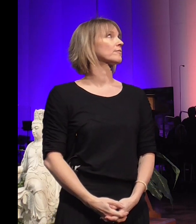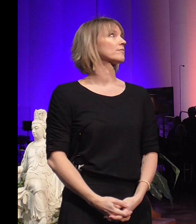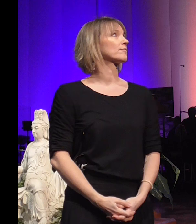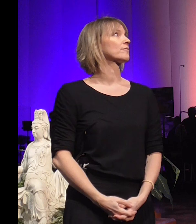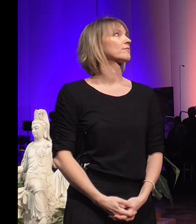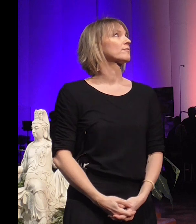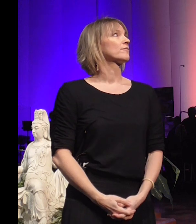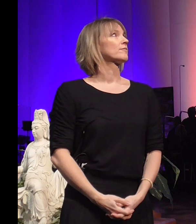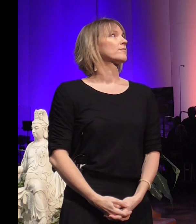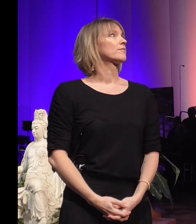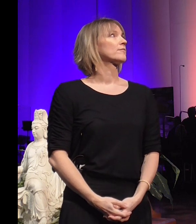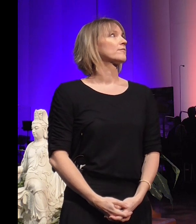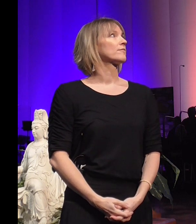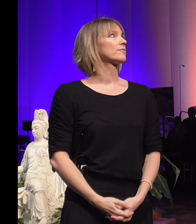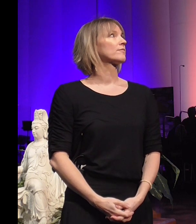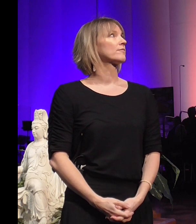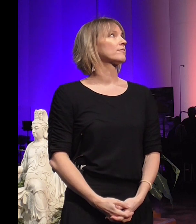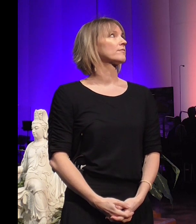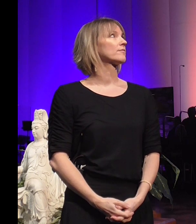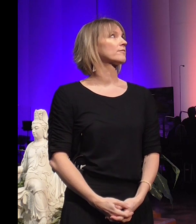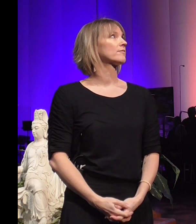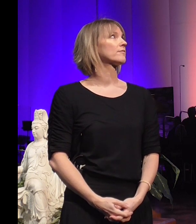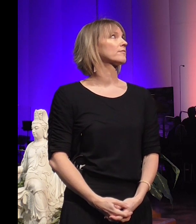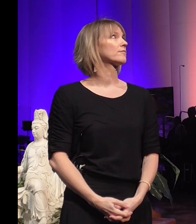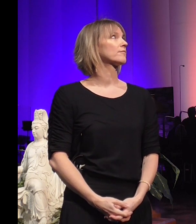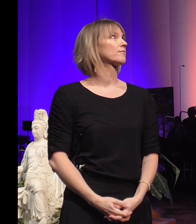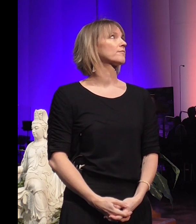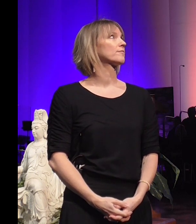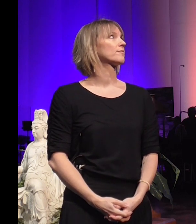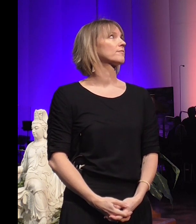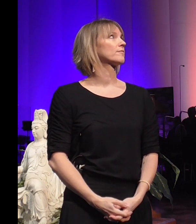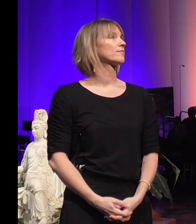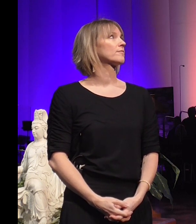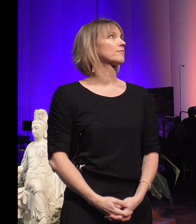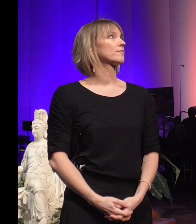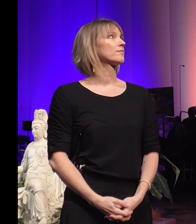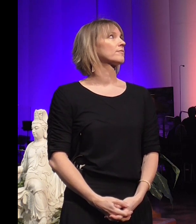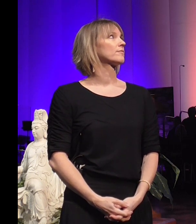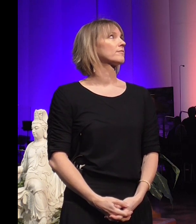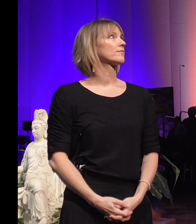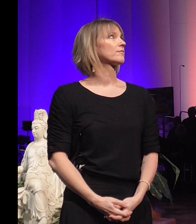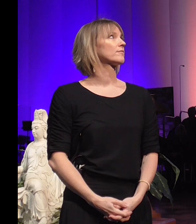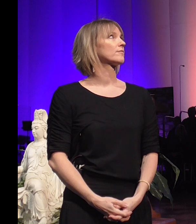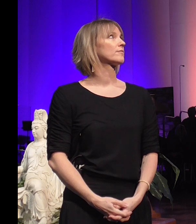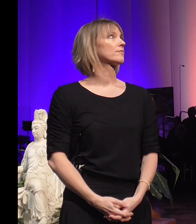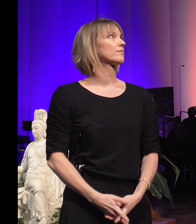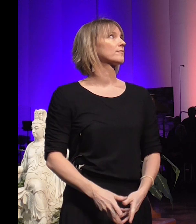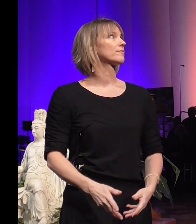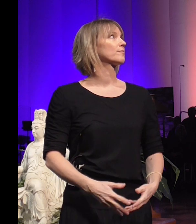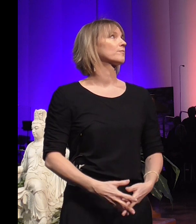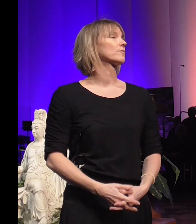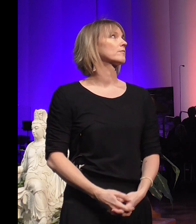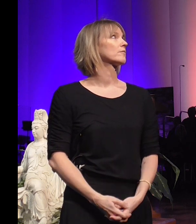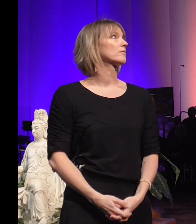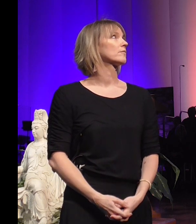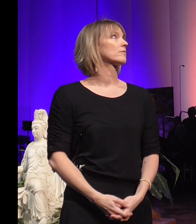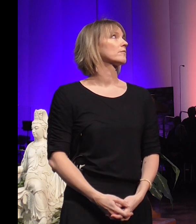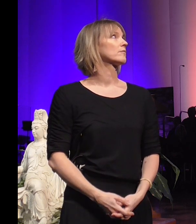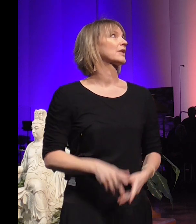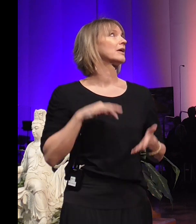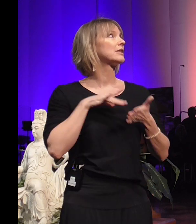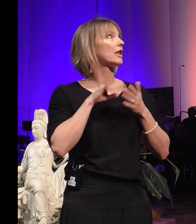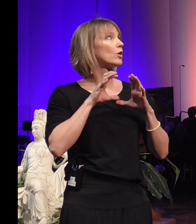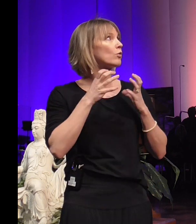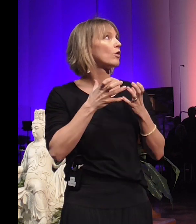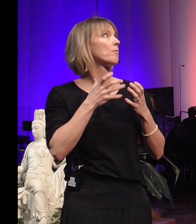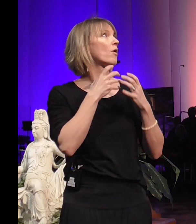передаю вам слова любові від нашої навчальної групи та теплі обійми, що линуть від серця